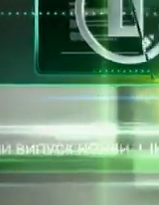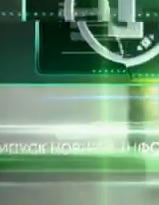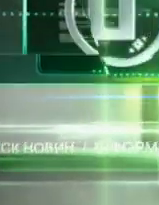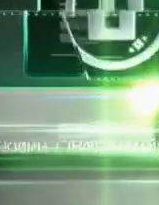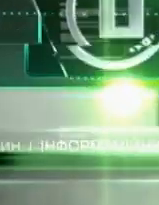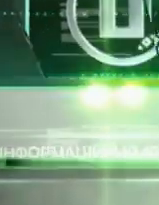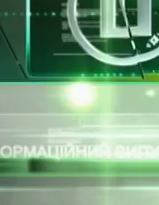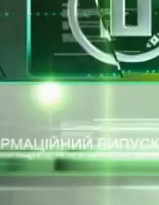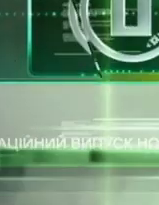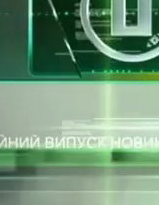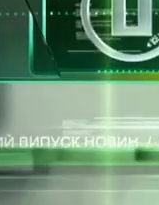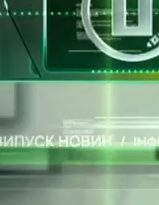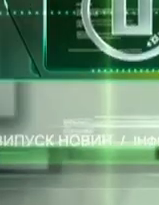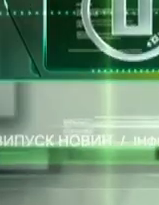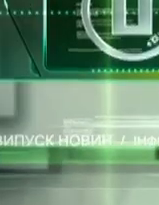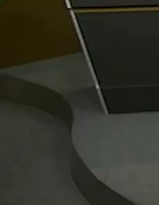Музика